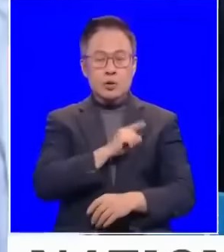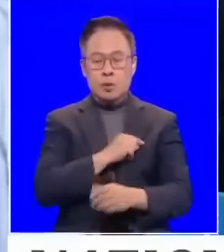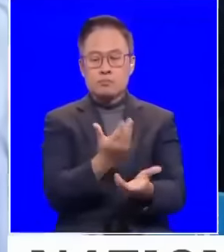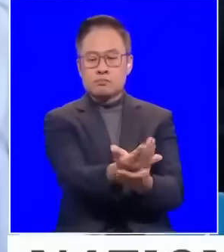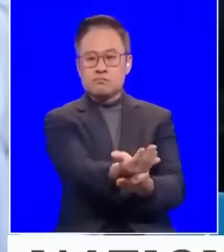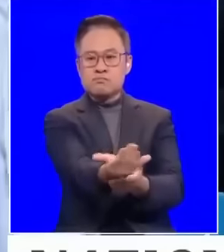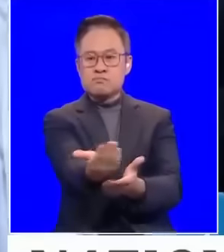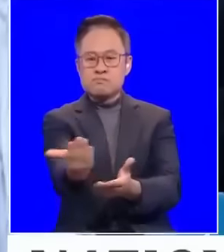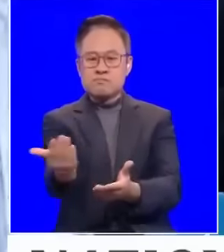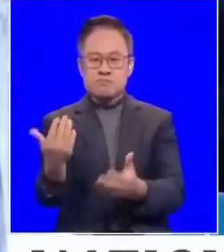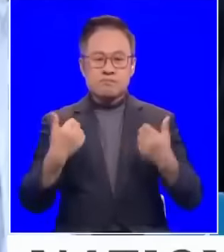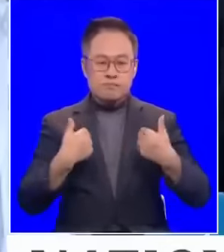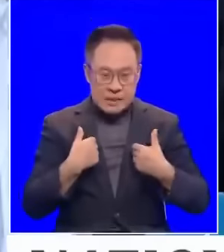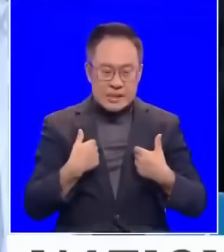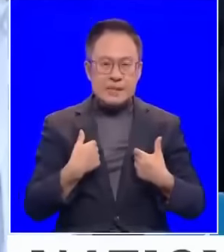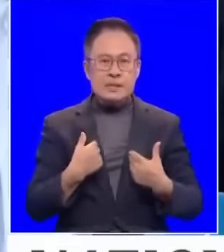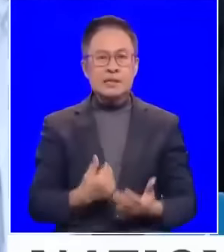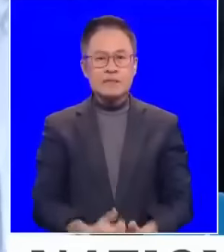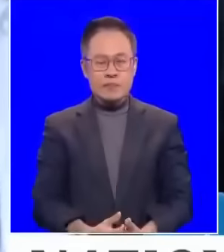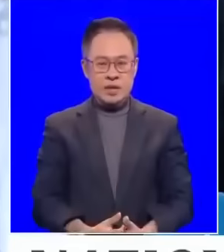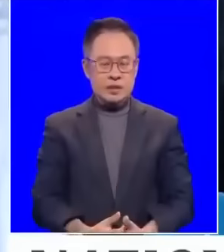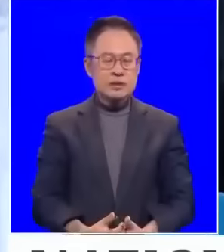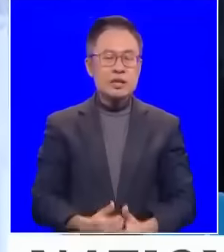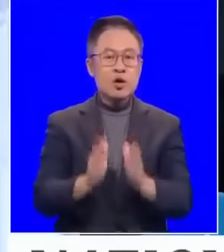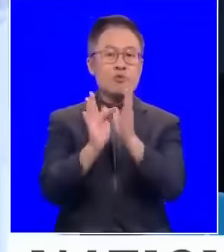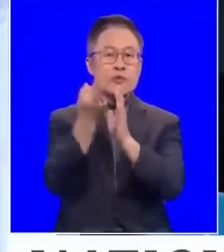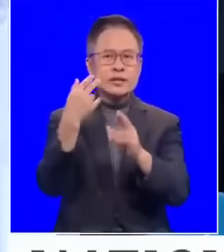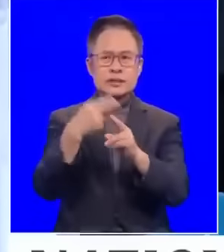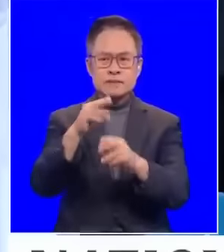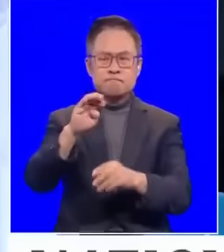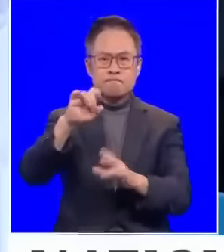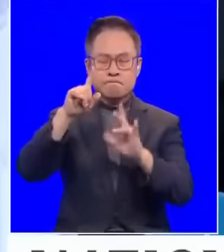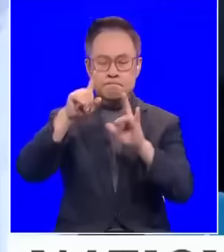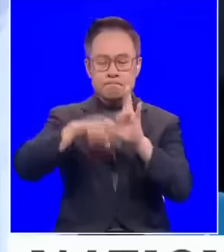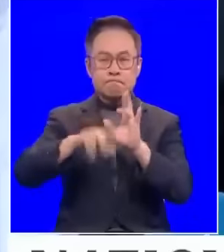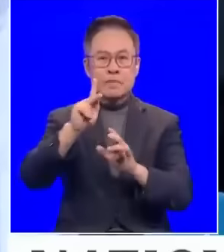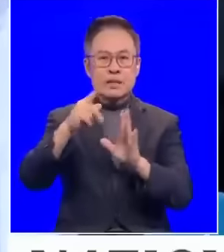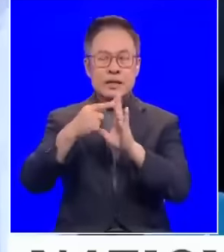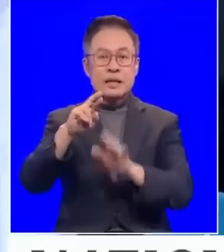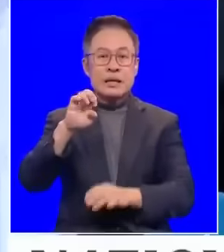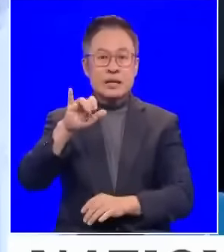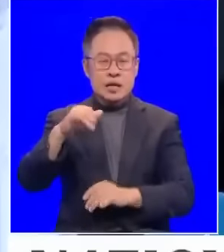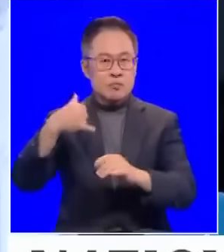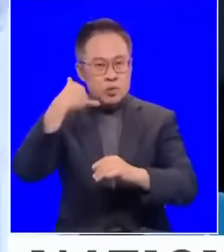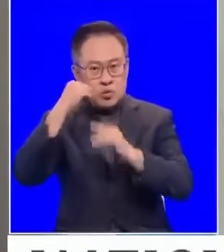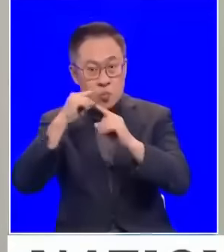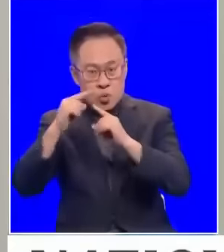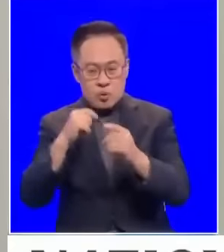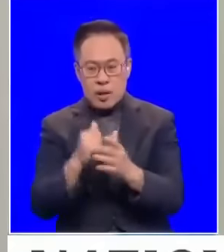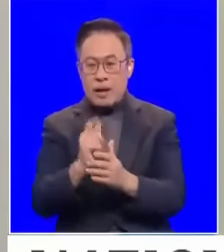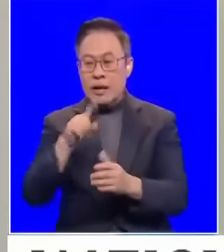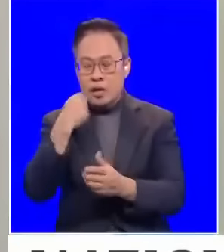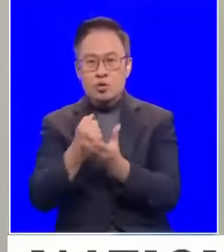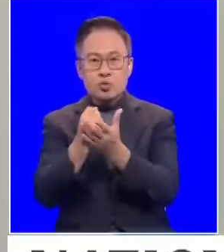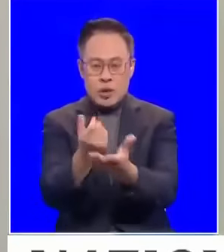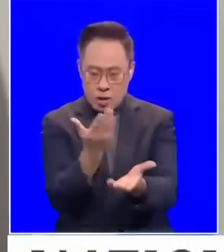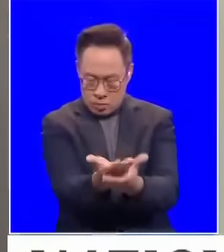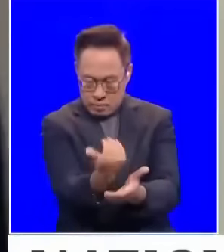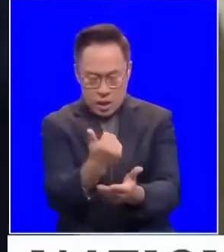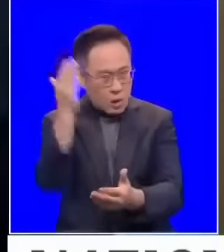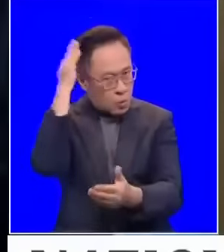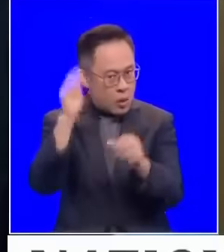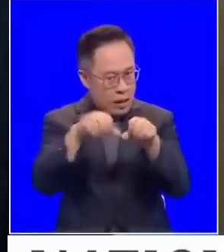ปิดเป็นคลิปที่เหมือนกับคุยกับผู้เสียหายกลุ่มที่ทางคุณพัฒน์เนี่ยเข้าไปช่วยเหลือแล้วในคลิปก็เหมือนกับต้องมีการหัก